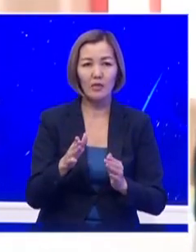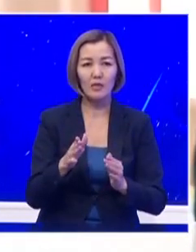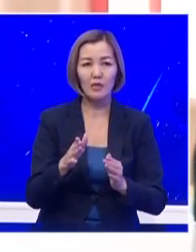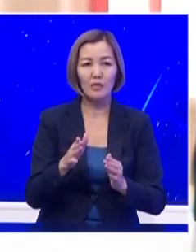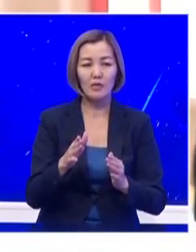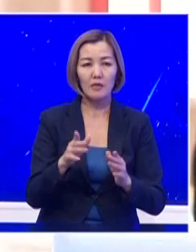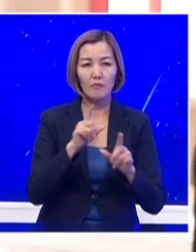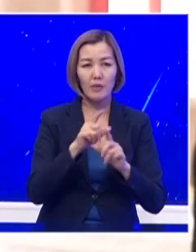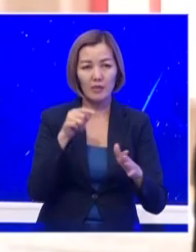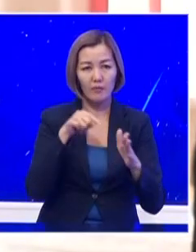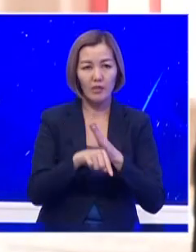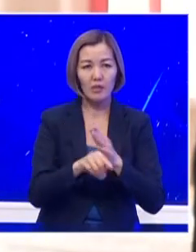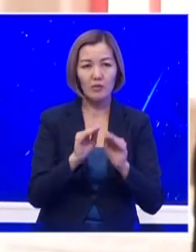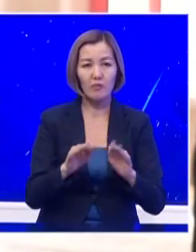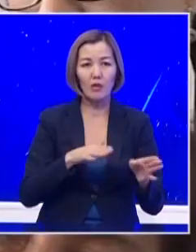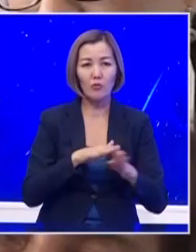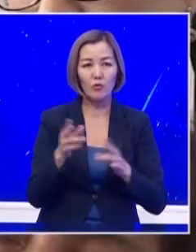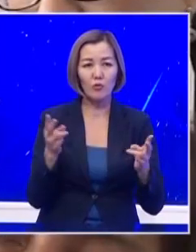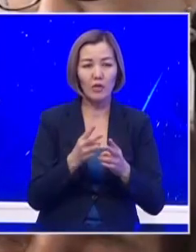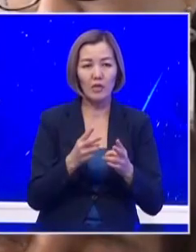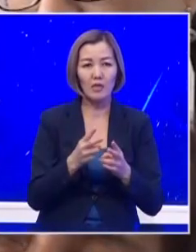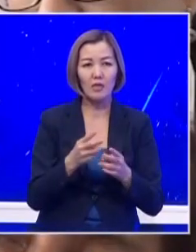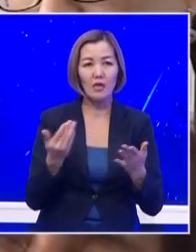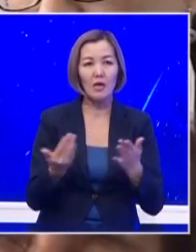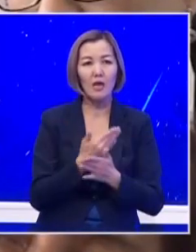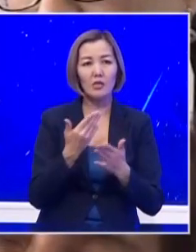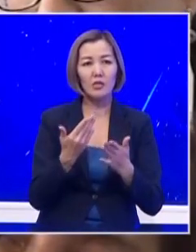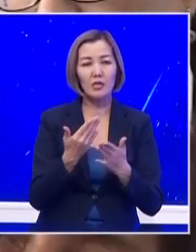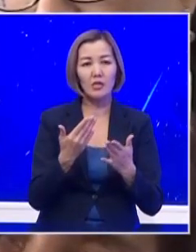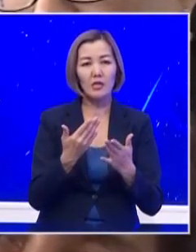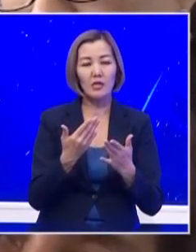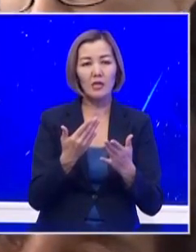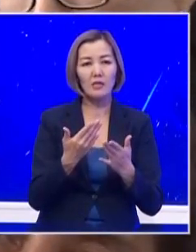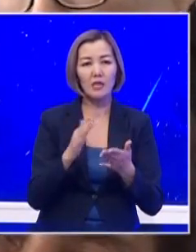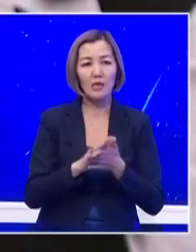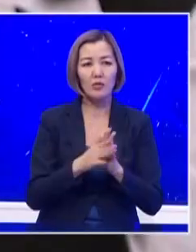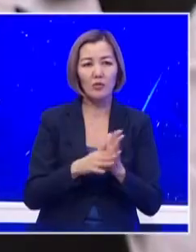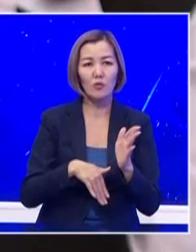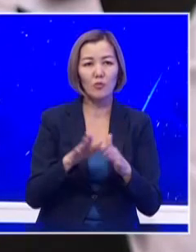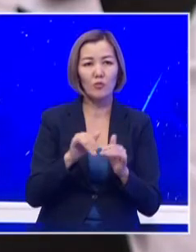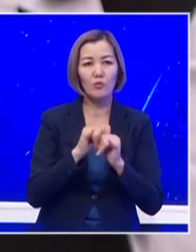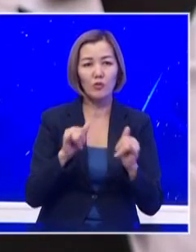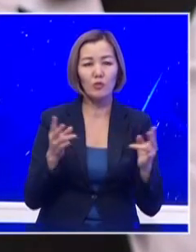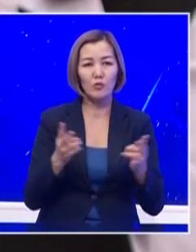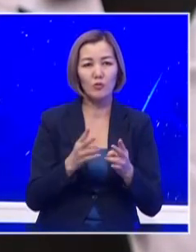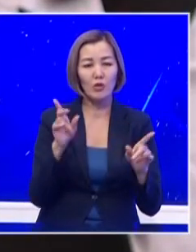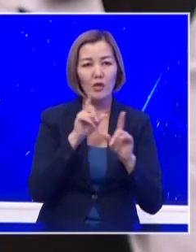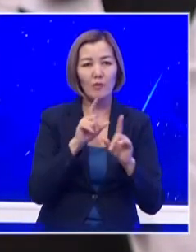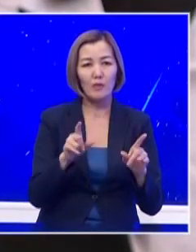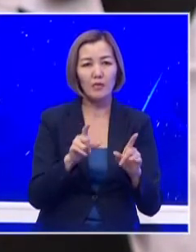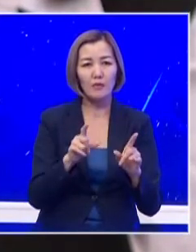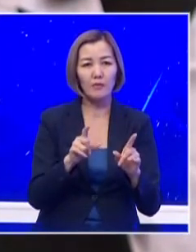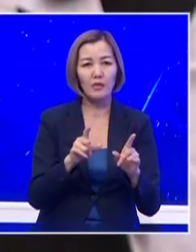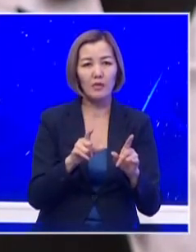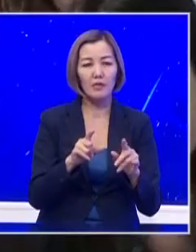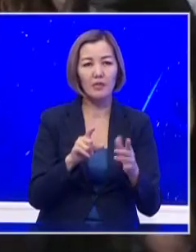толтырыңыздар, жақсылап тұрып азаймасын. Ашық әңгіме барысында ұстаздардың әлеуетін көтеру де көтерілді. Әсіресе мектеп қабырғасындағы